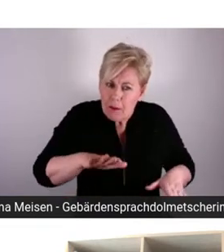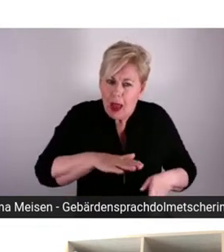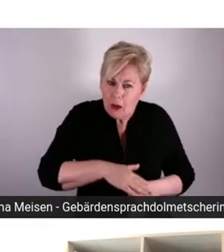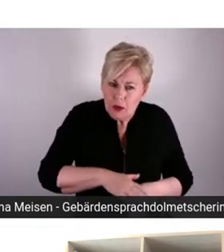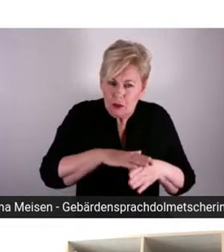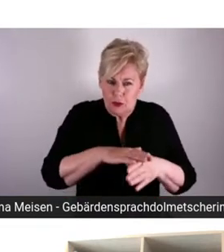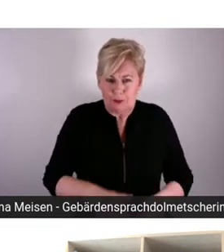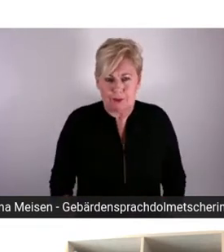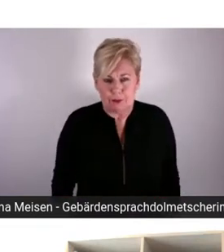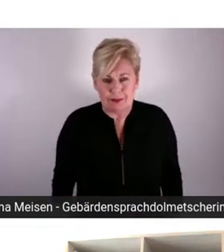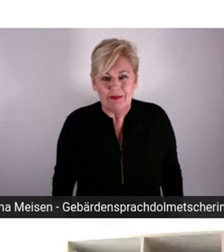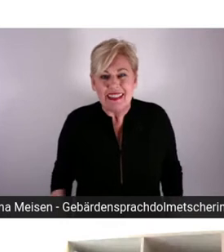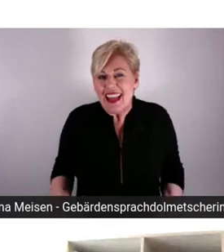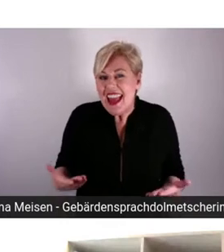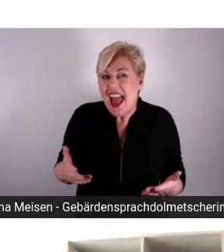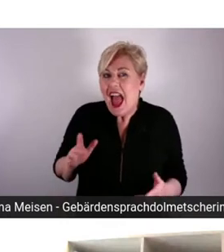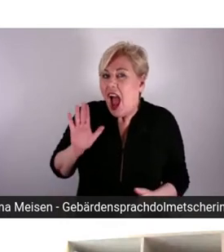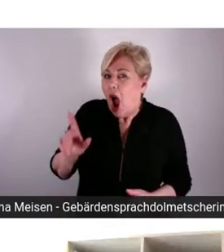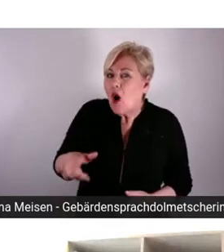die Frage?